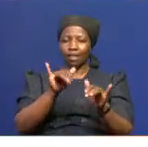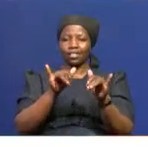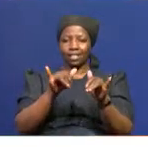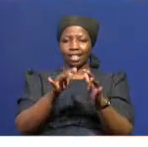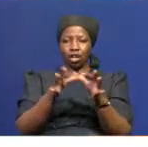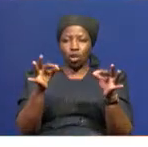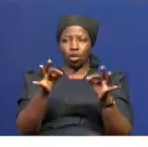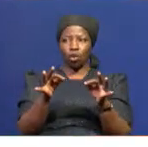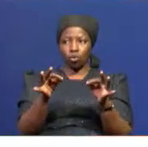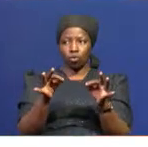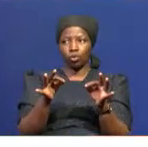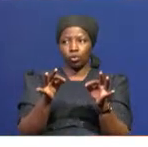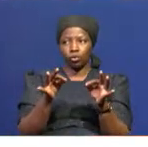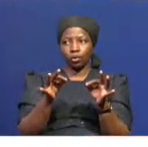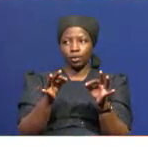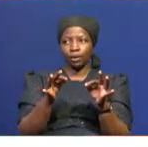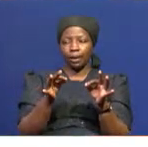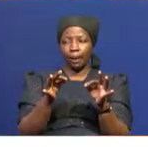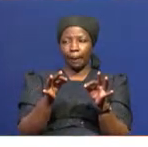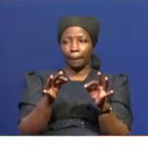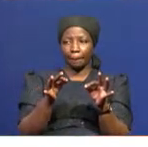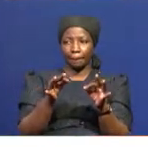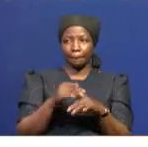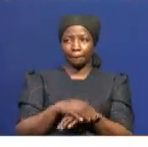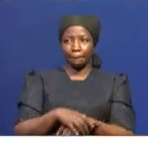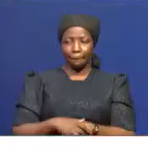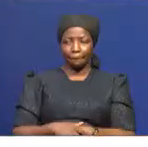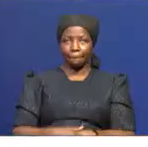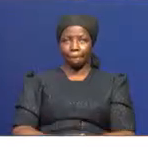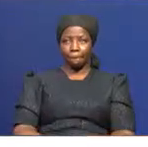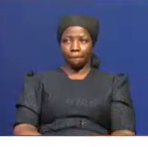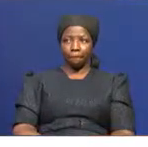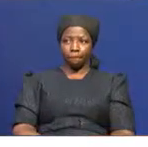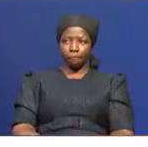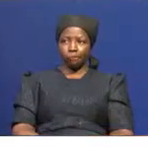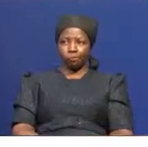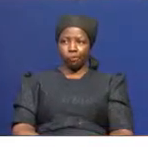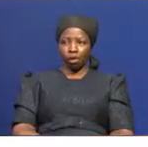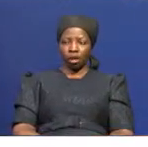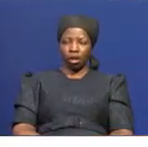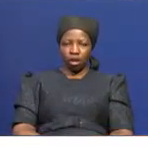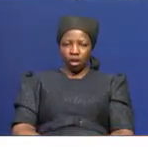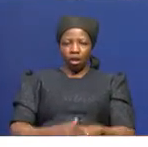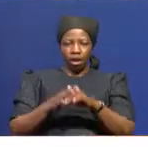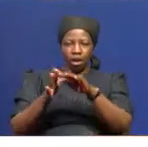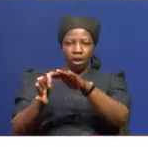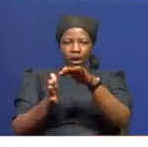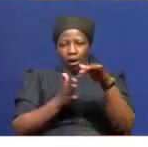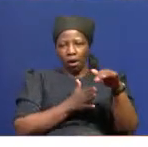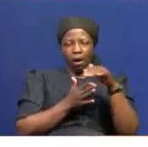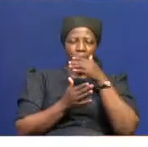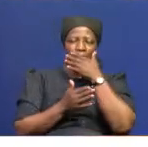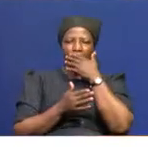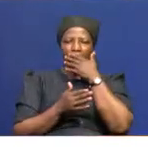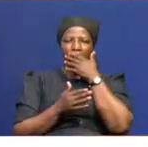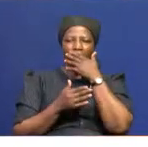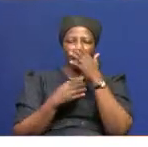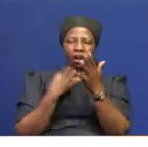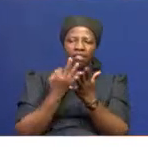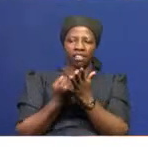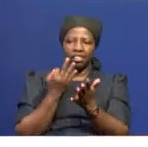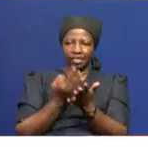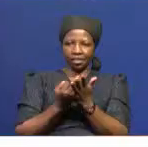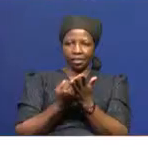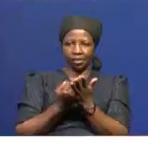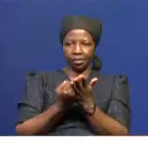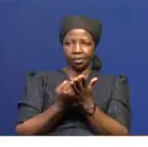kadiri ya uwezo wao kupitia ile bajeti ambayo tumepewa na bunge. Kwa mambo ya financial